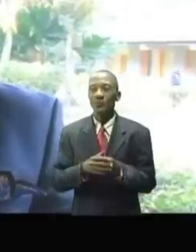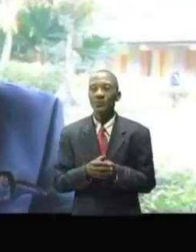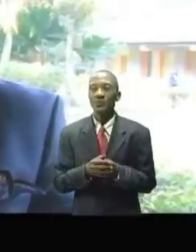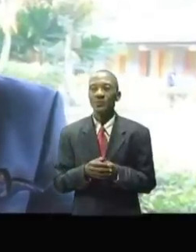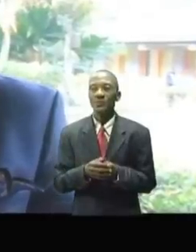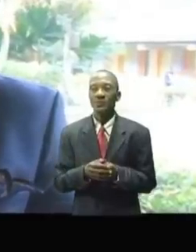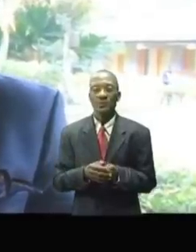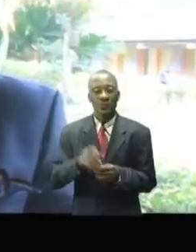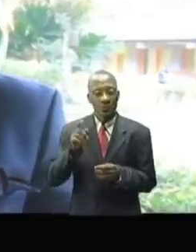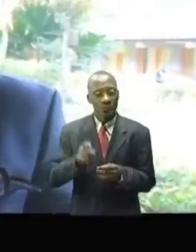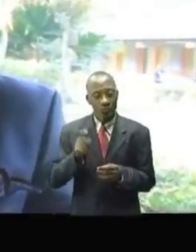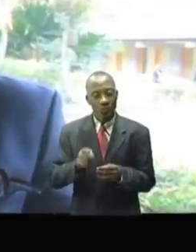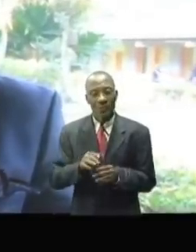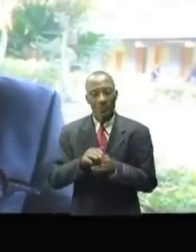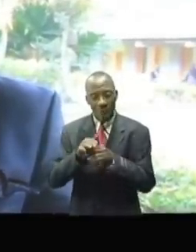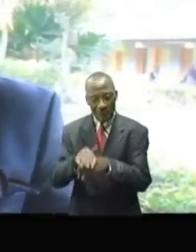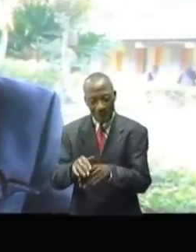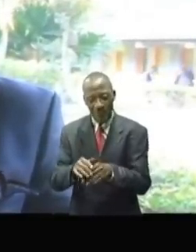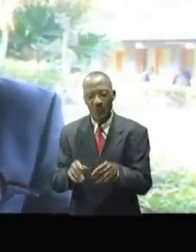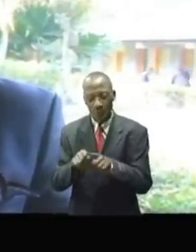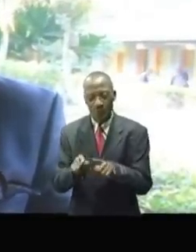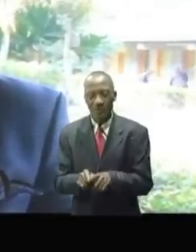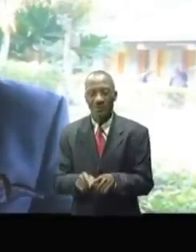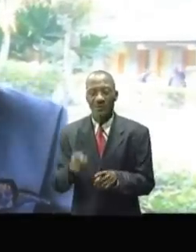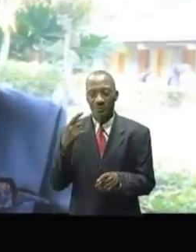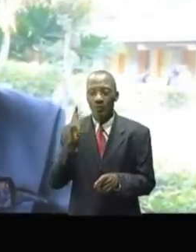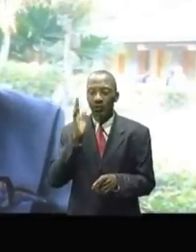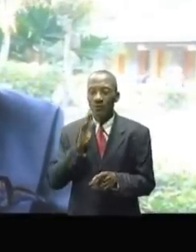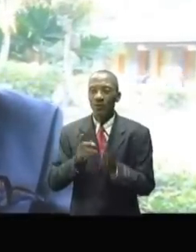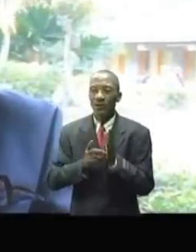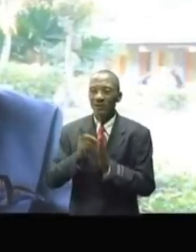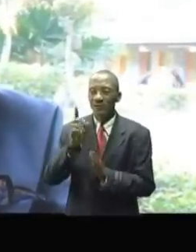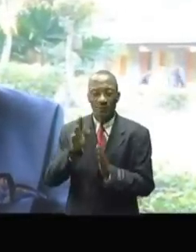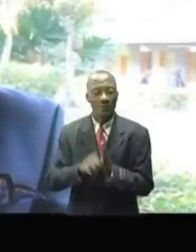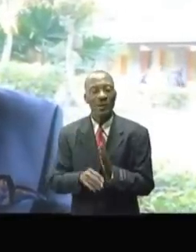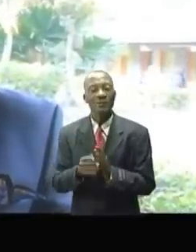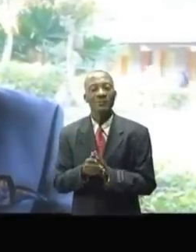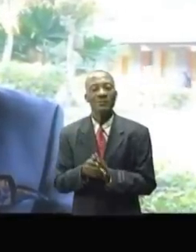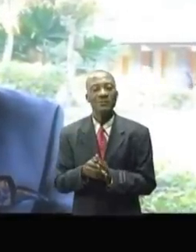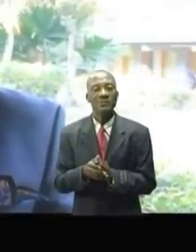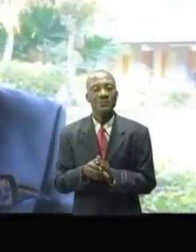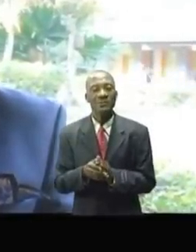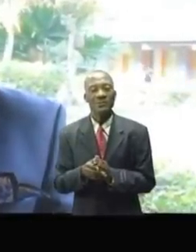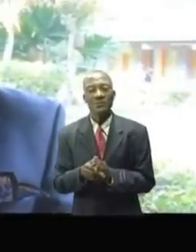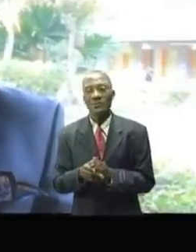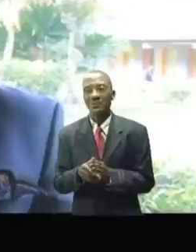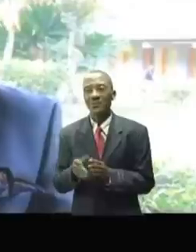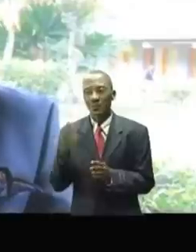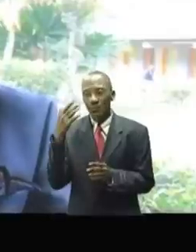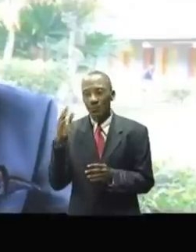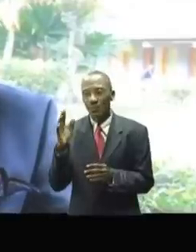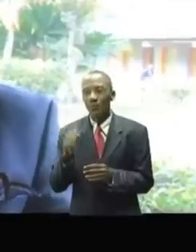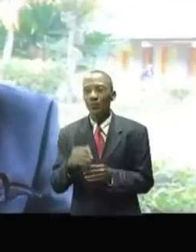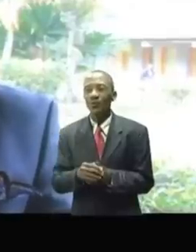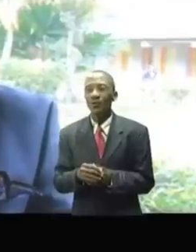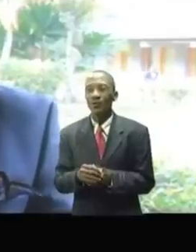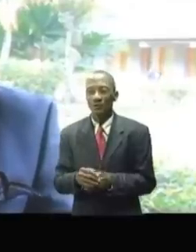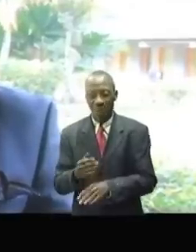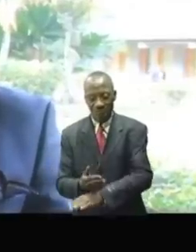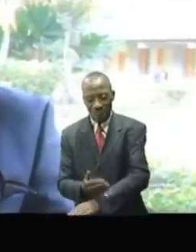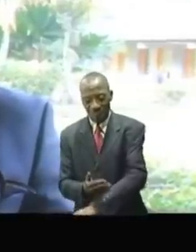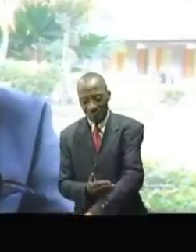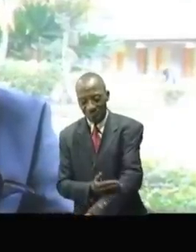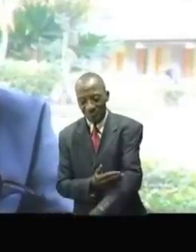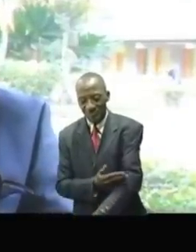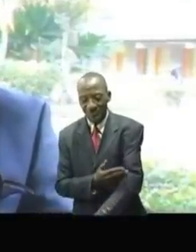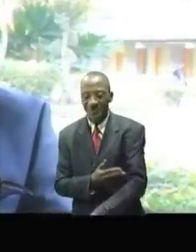opérations Likofi, on se rend compte que 15 ans après, le phénomène s'est plutôt amplifié. Et c'est là que nous nous disons, je crois qu'il faut plutôt changer de regard. Au